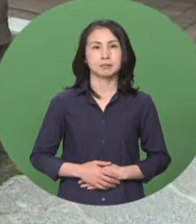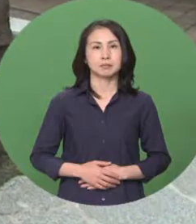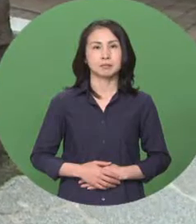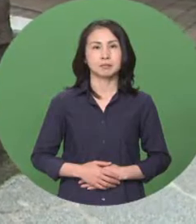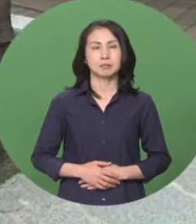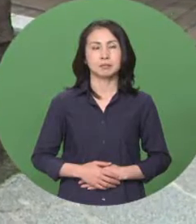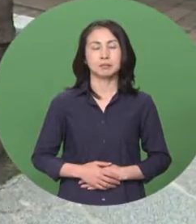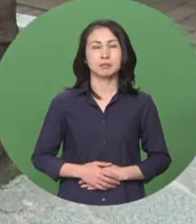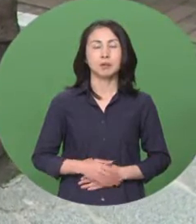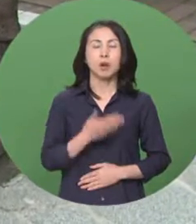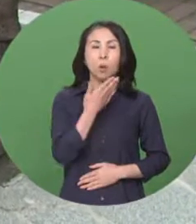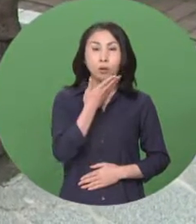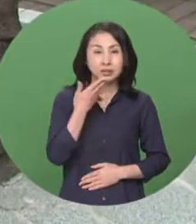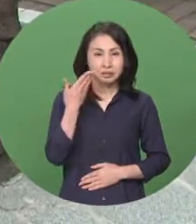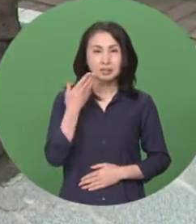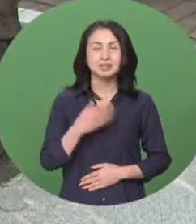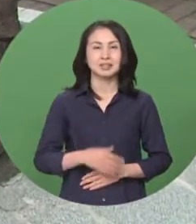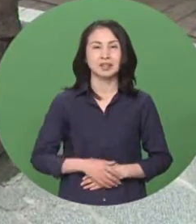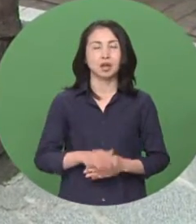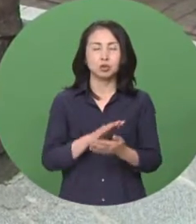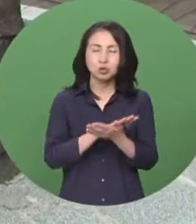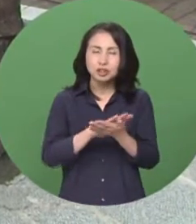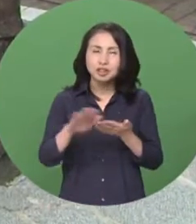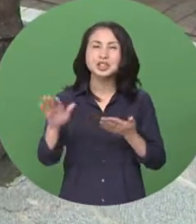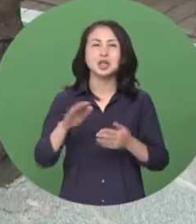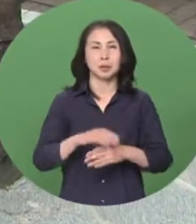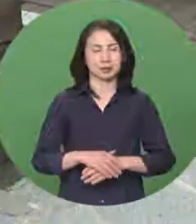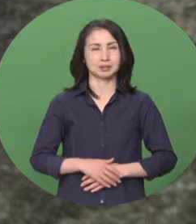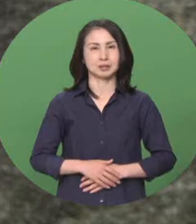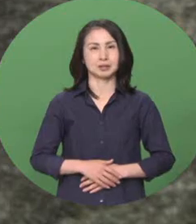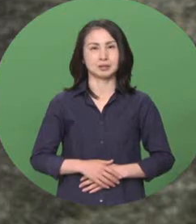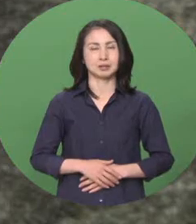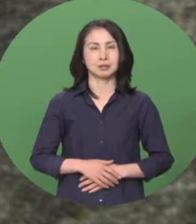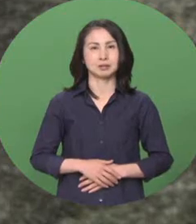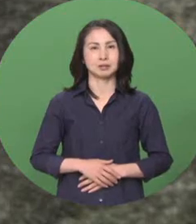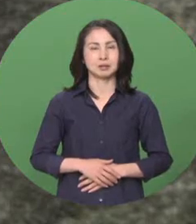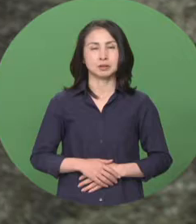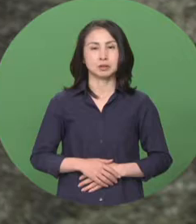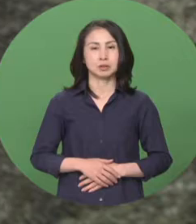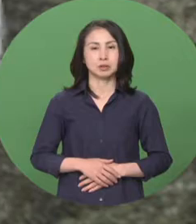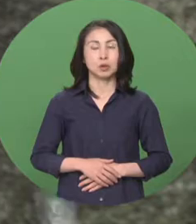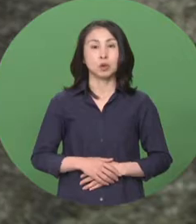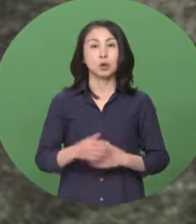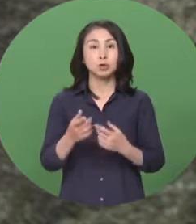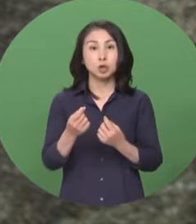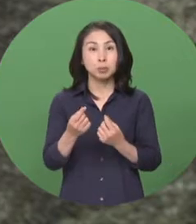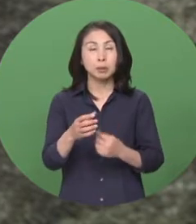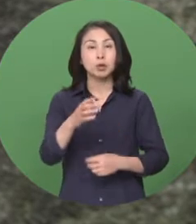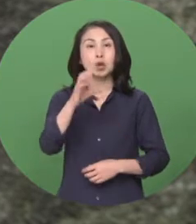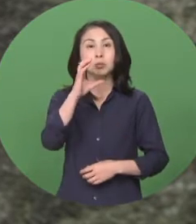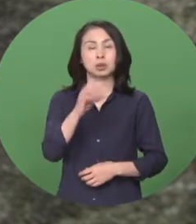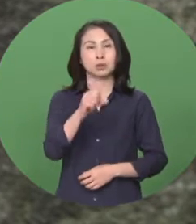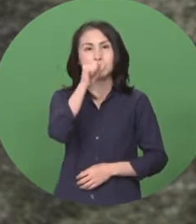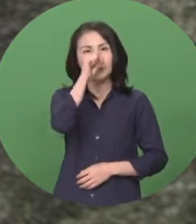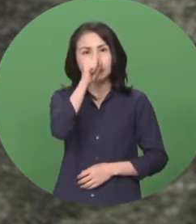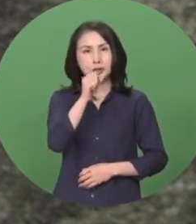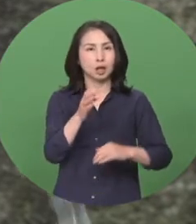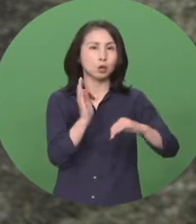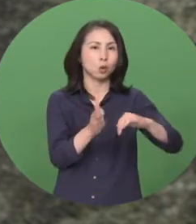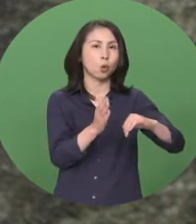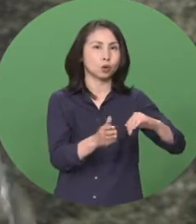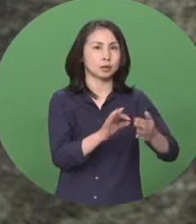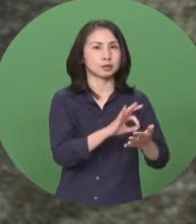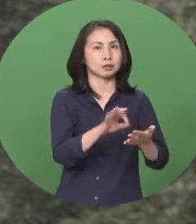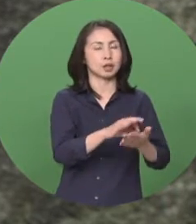うん、美味しい。すっきりしてて、いやこれはそのままでもいいですし、お料理に使って